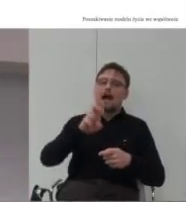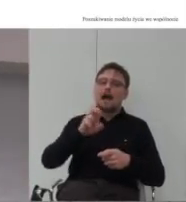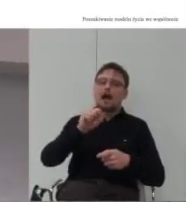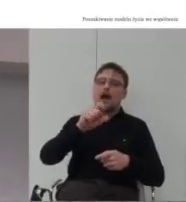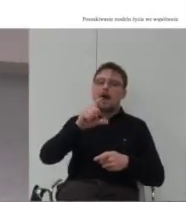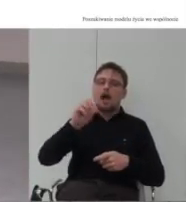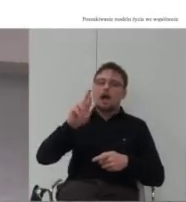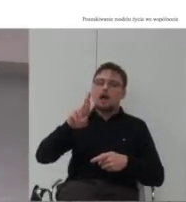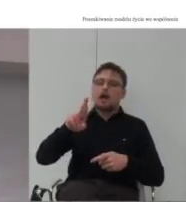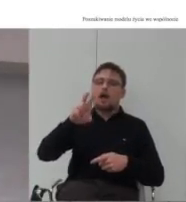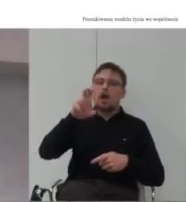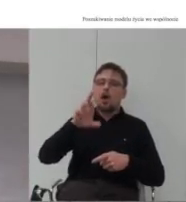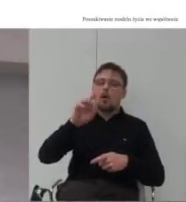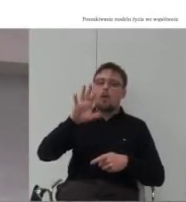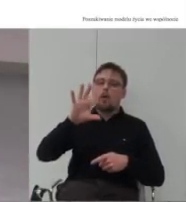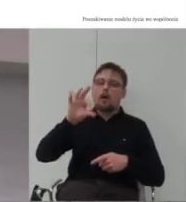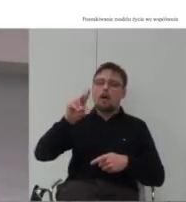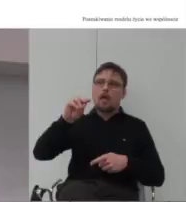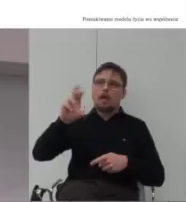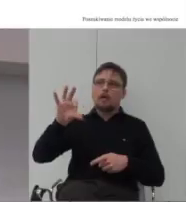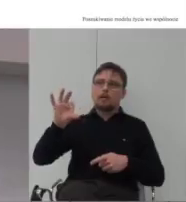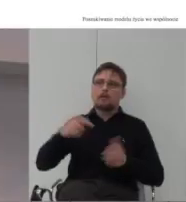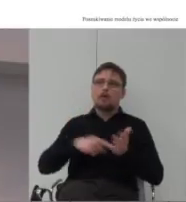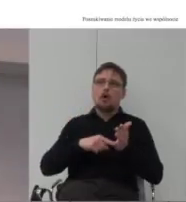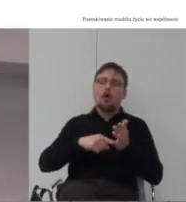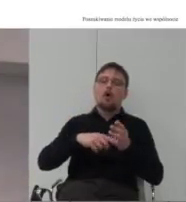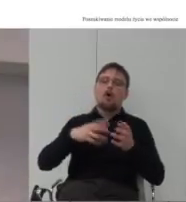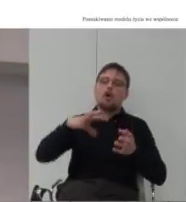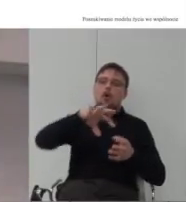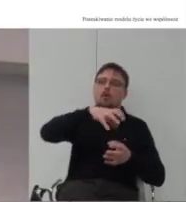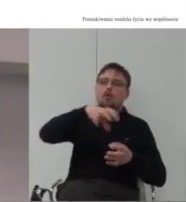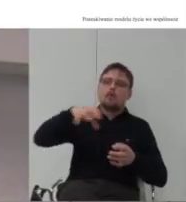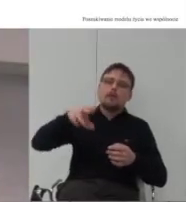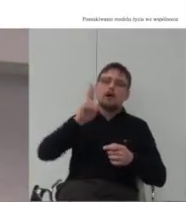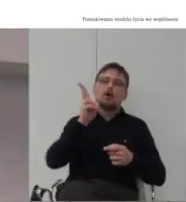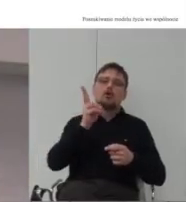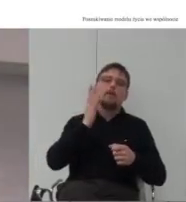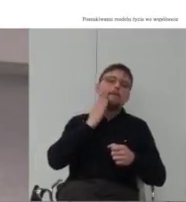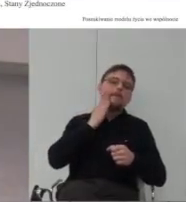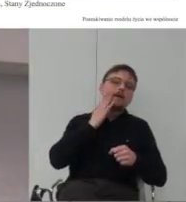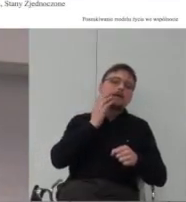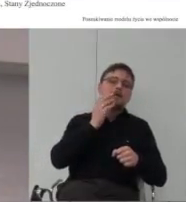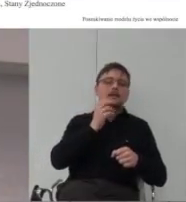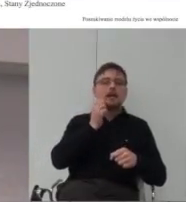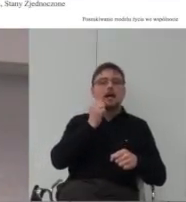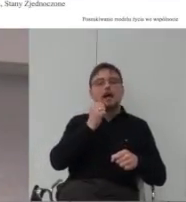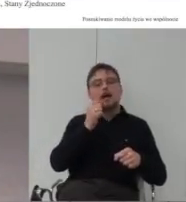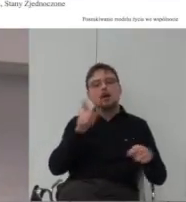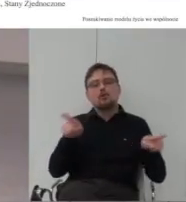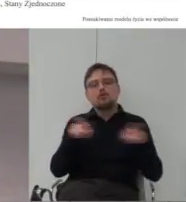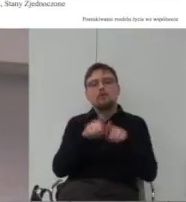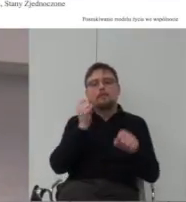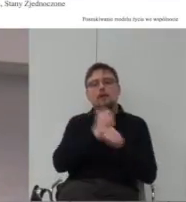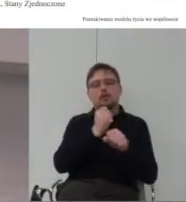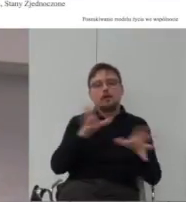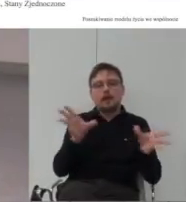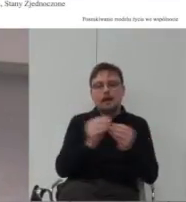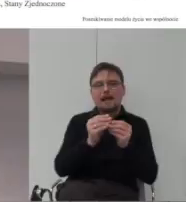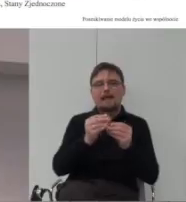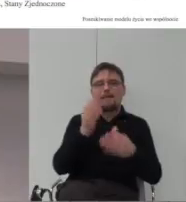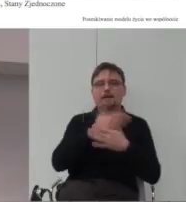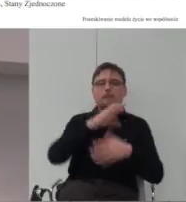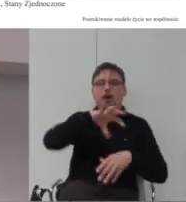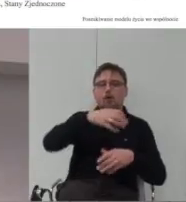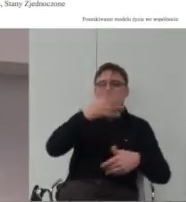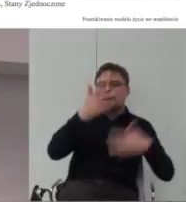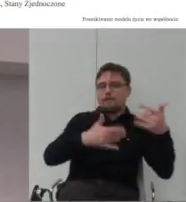Odmiennym przykładem, o którym chciałabym opowiedzieć, są hacker houses, czyli takie grupy programistów, które mieszkają